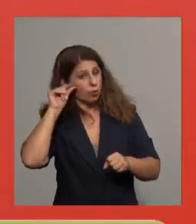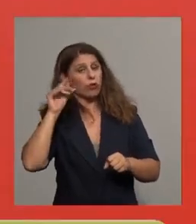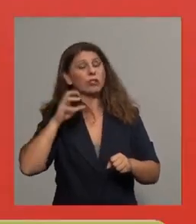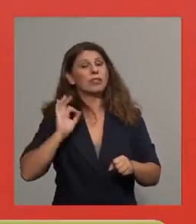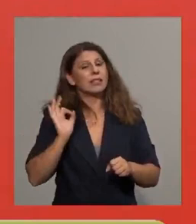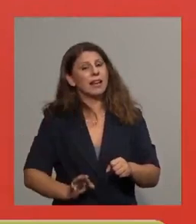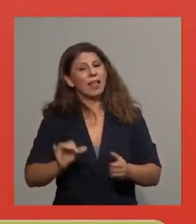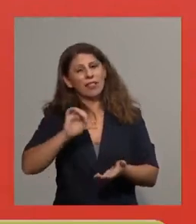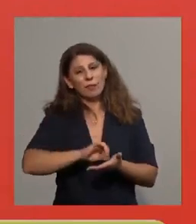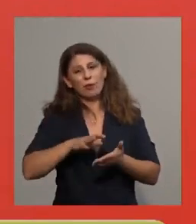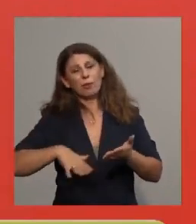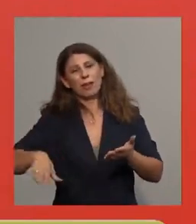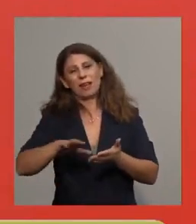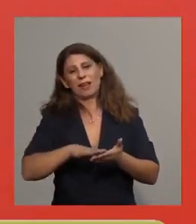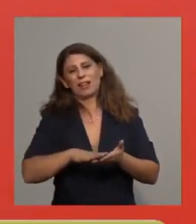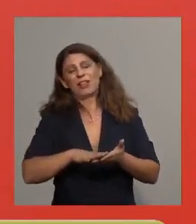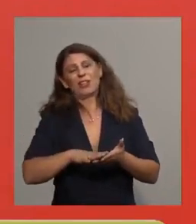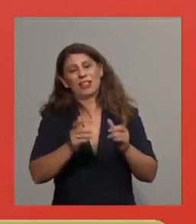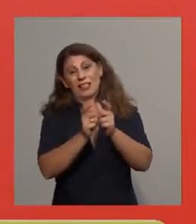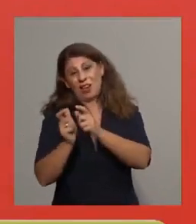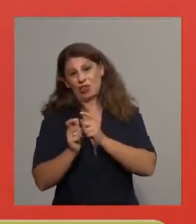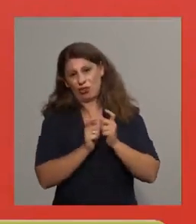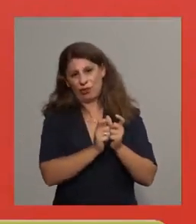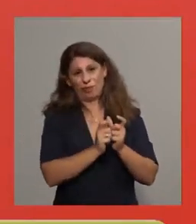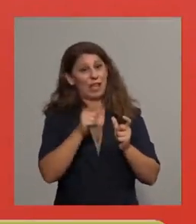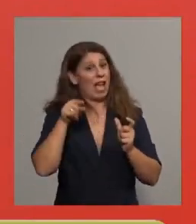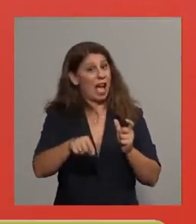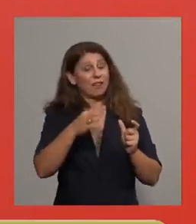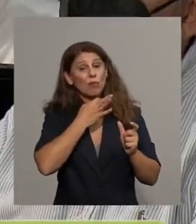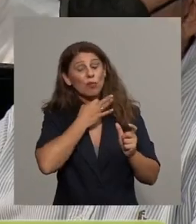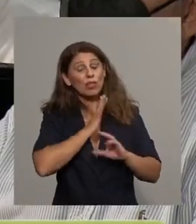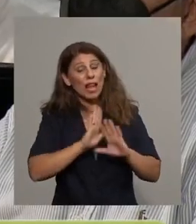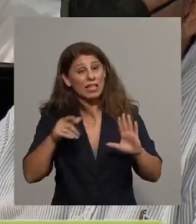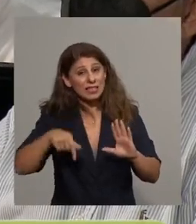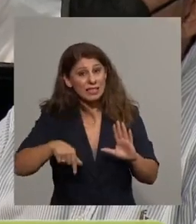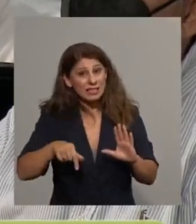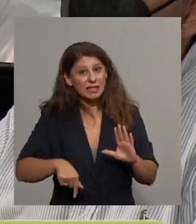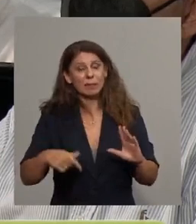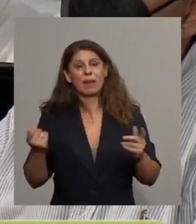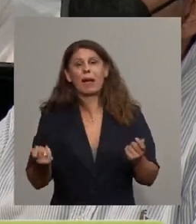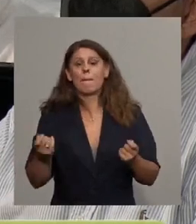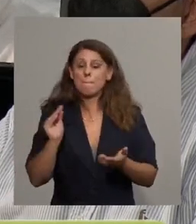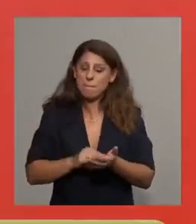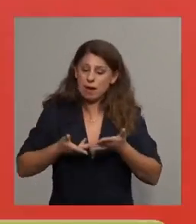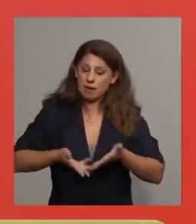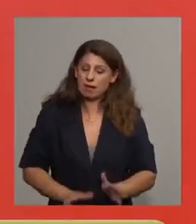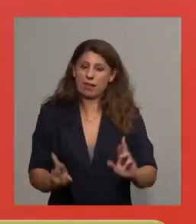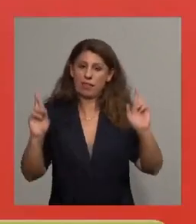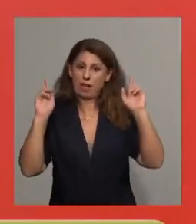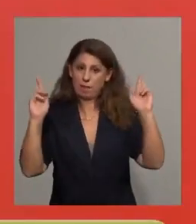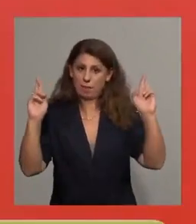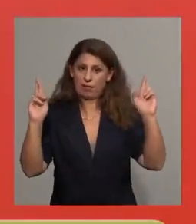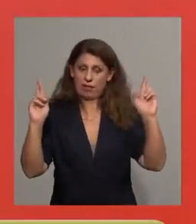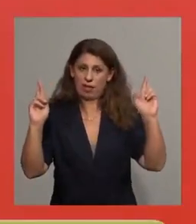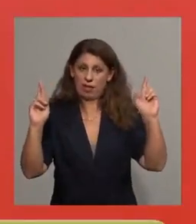σε κάθε πόλη, γειτονιά και χωριό. Αυτό που χρειάζεται σήμερα για να ξαναγεννηθεί η ελπίδα,